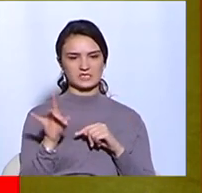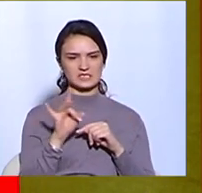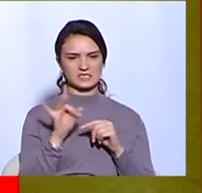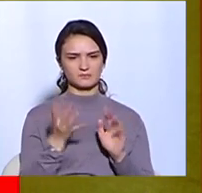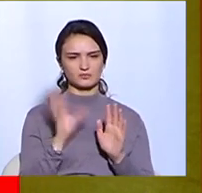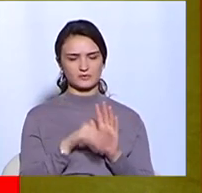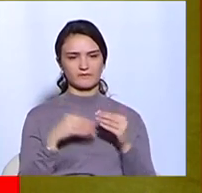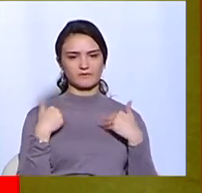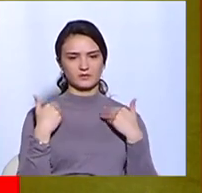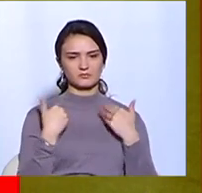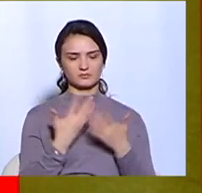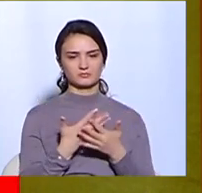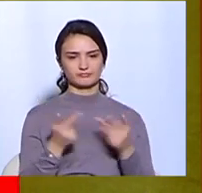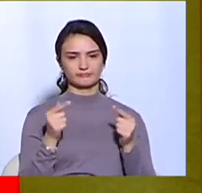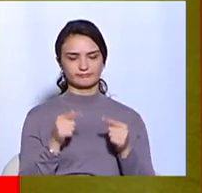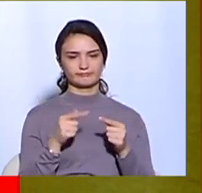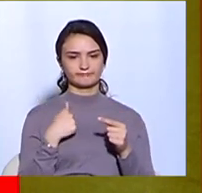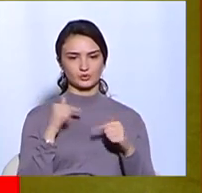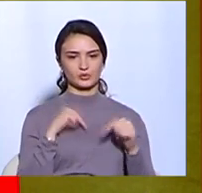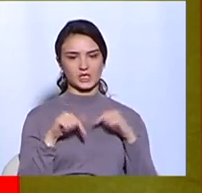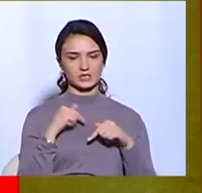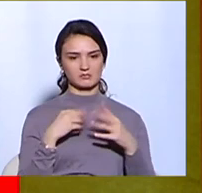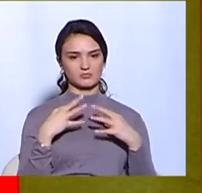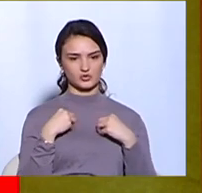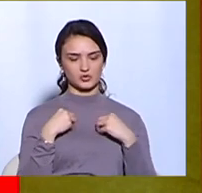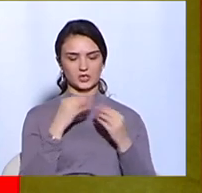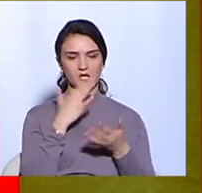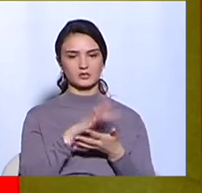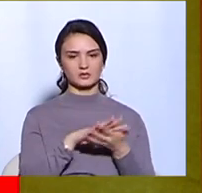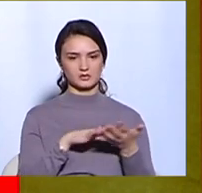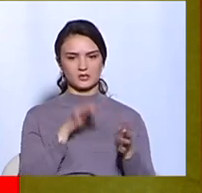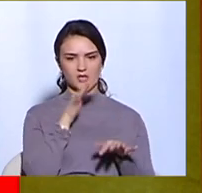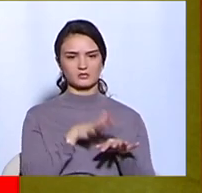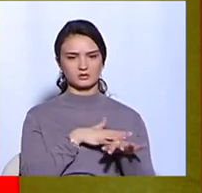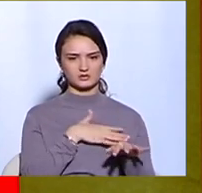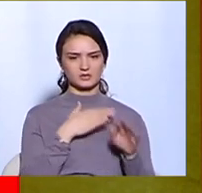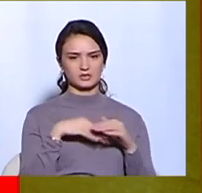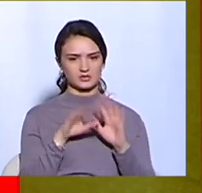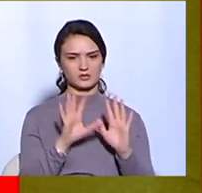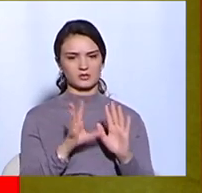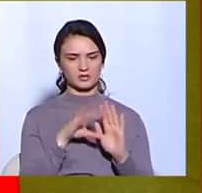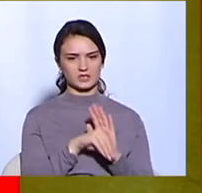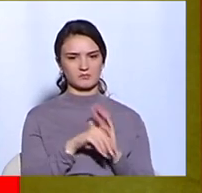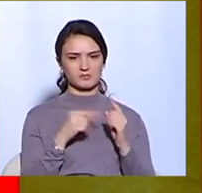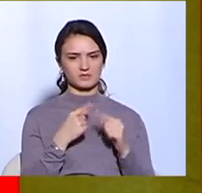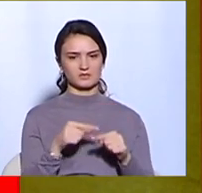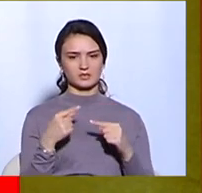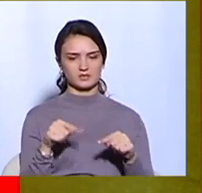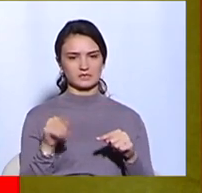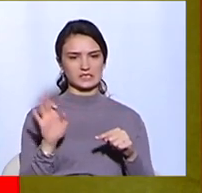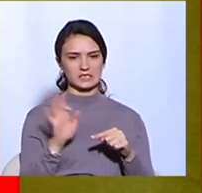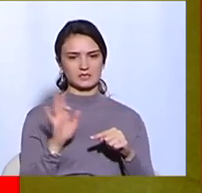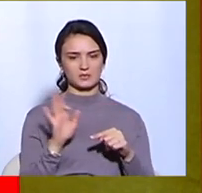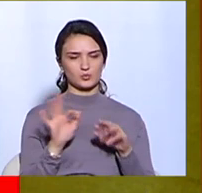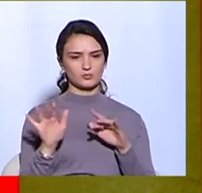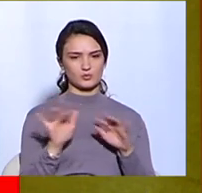ხსნადი ისეთი ვიტამინები, რომელიც ჩვენს ორგანიზმში ხანგრძლივად ინახება, ხანგრძლივად ერთვება სხვადასხვა